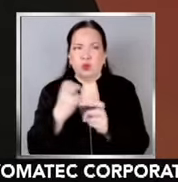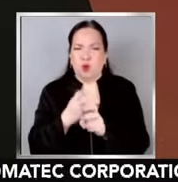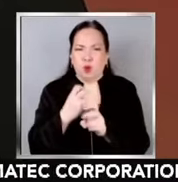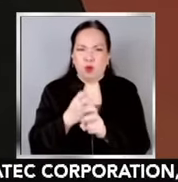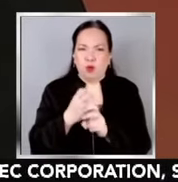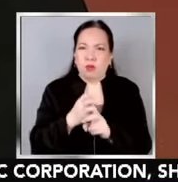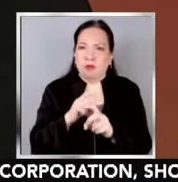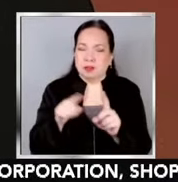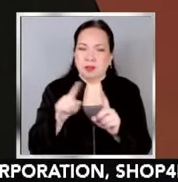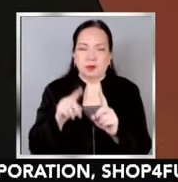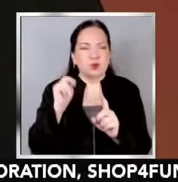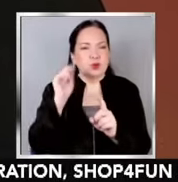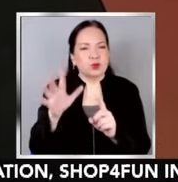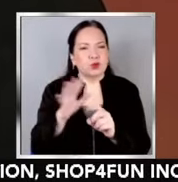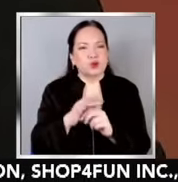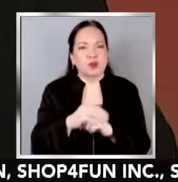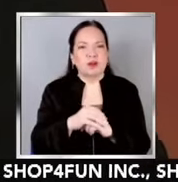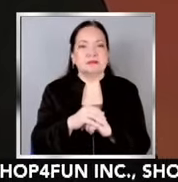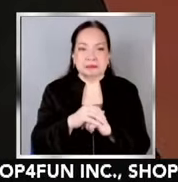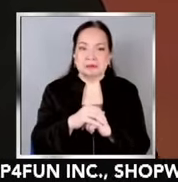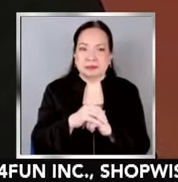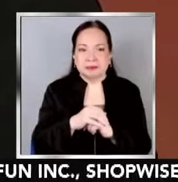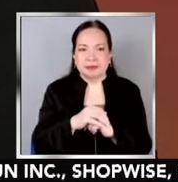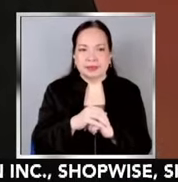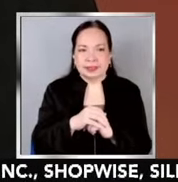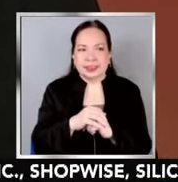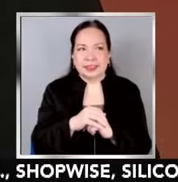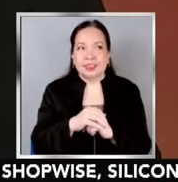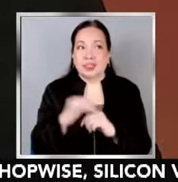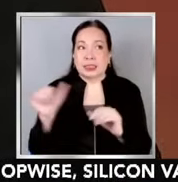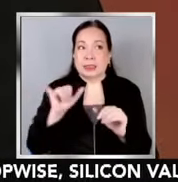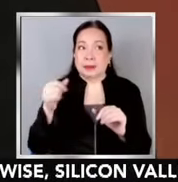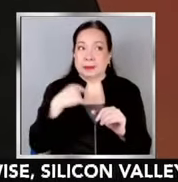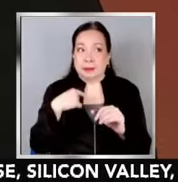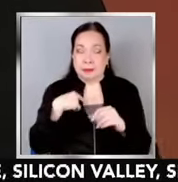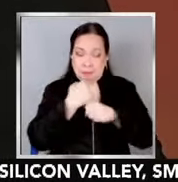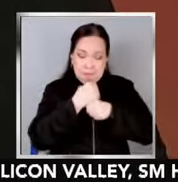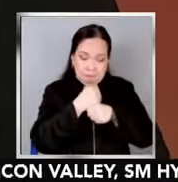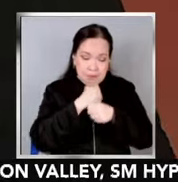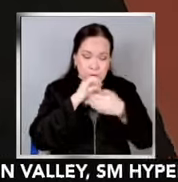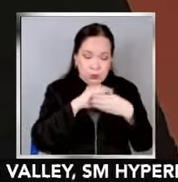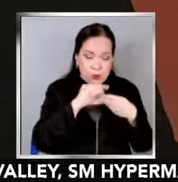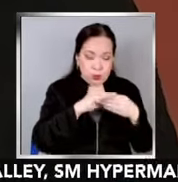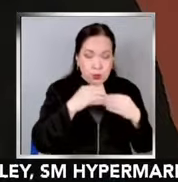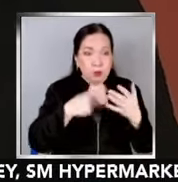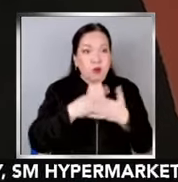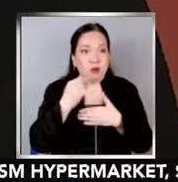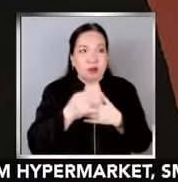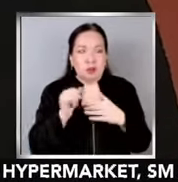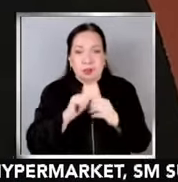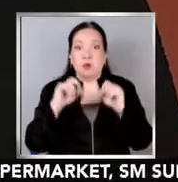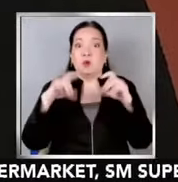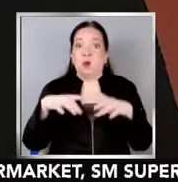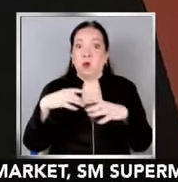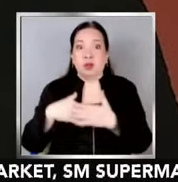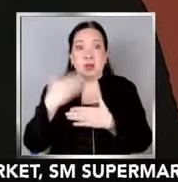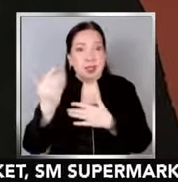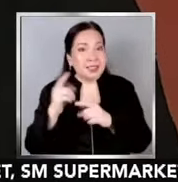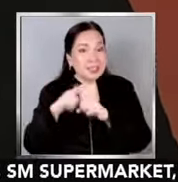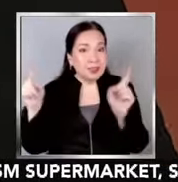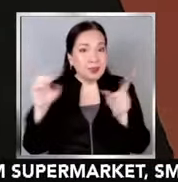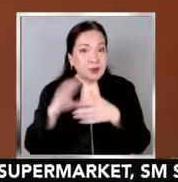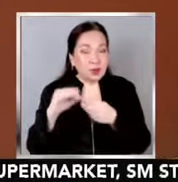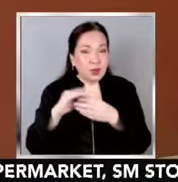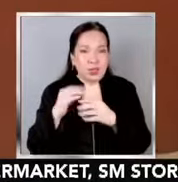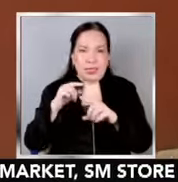viewers natin. So even us, habang ginagawa namin itong proyekto na to, nagugulat din kami every week, may bagong